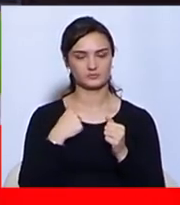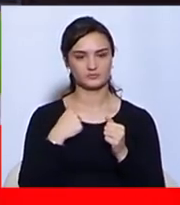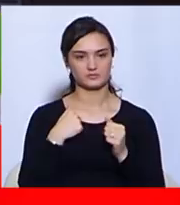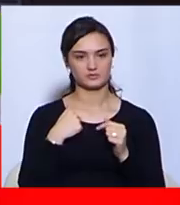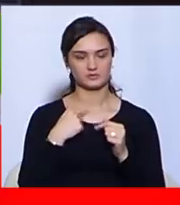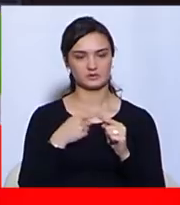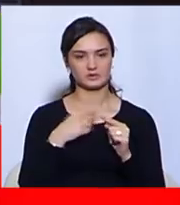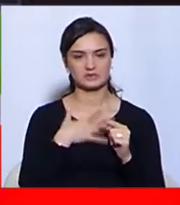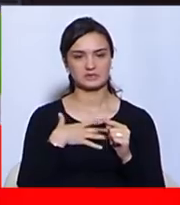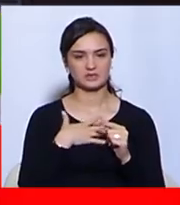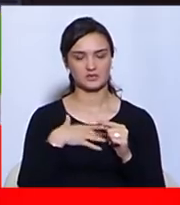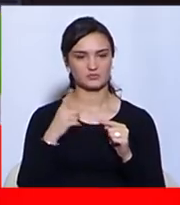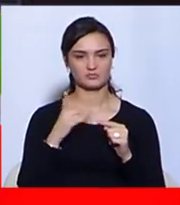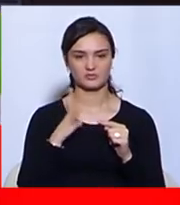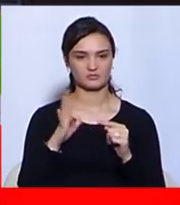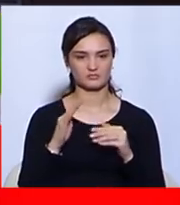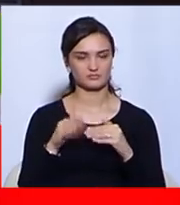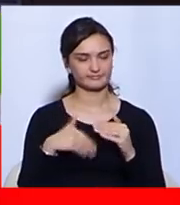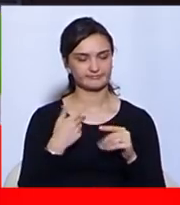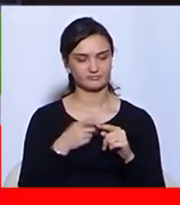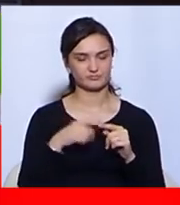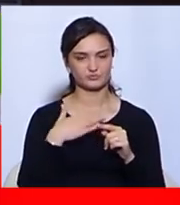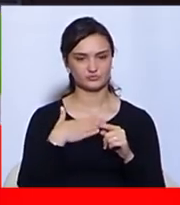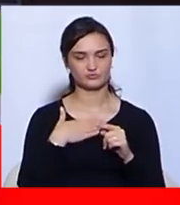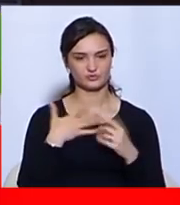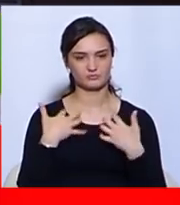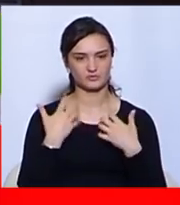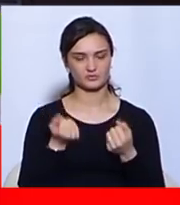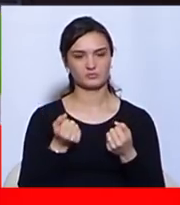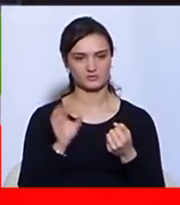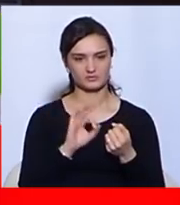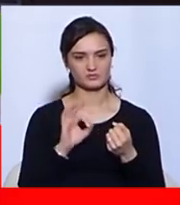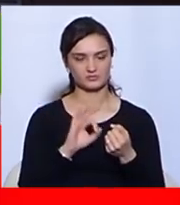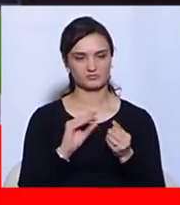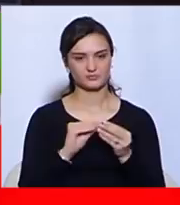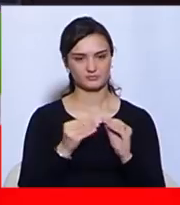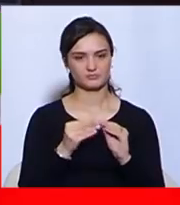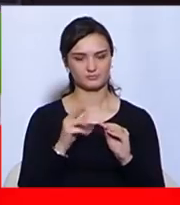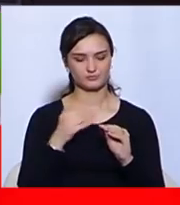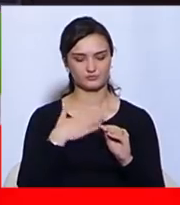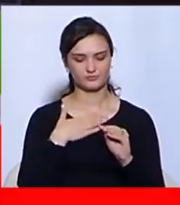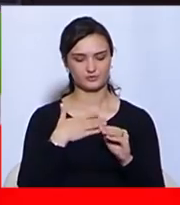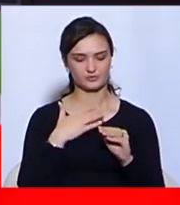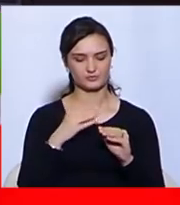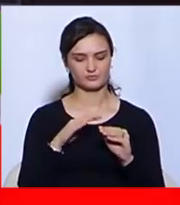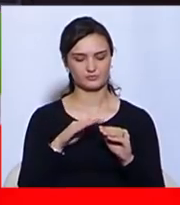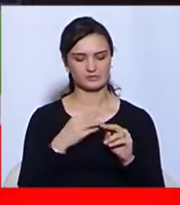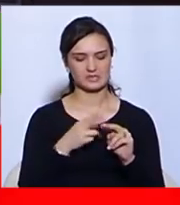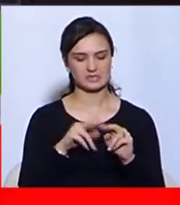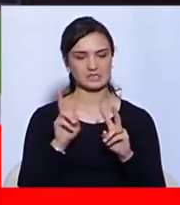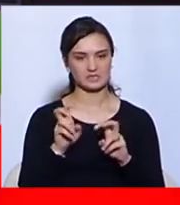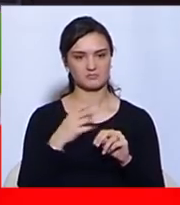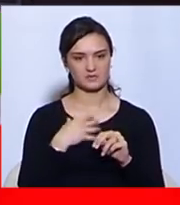გადაგვილახავს ის სტრესული მდგომარეობა, რომელიც ჩვენს ჯანმრთელობაზეც აისახება და შესაბამისად ჩვენი ზრუნვის საგანი გახდა ეს